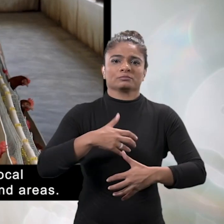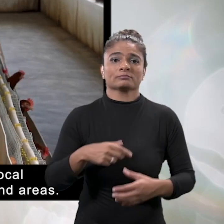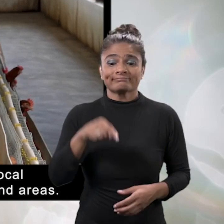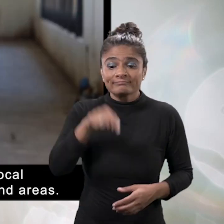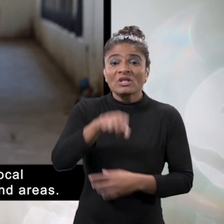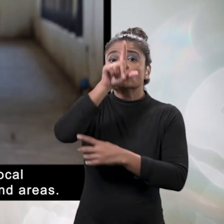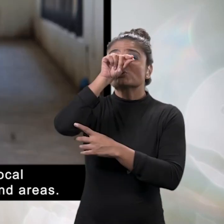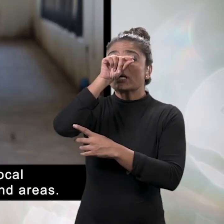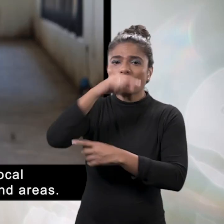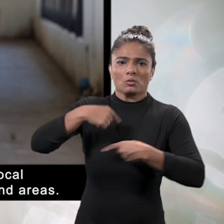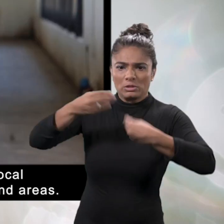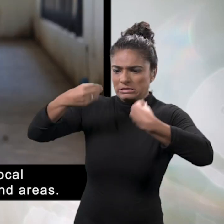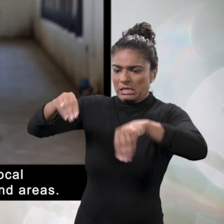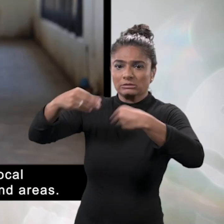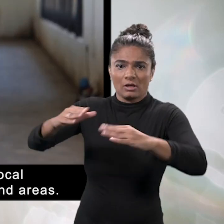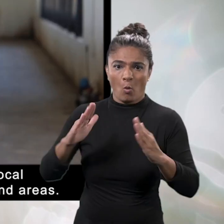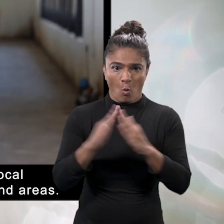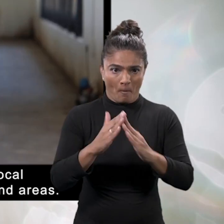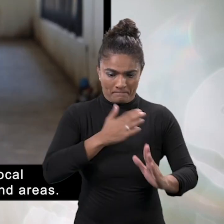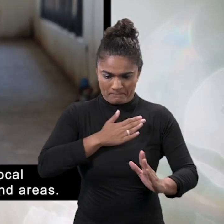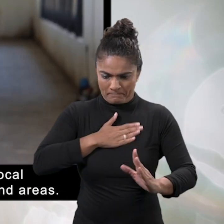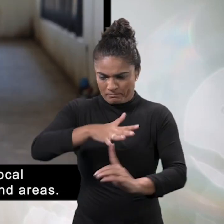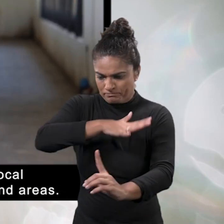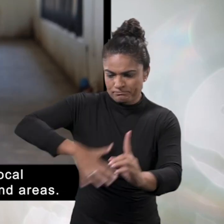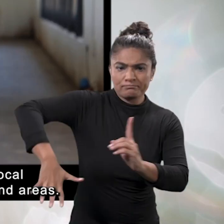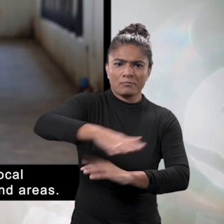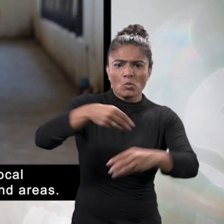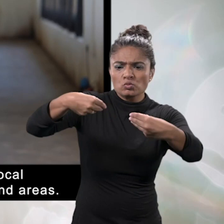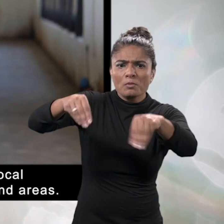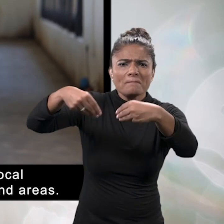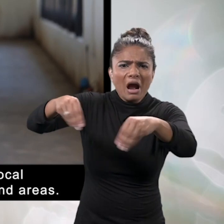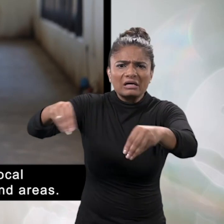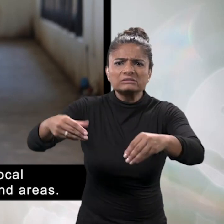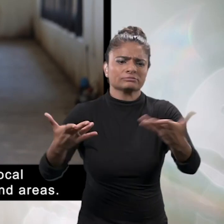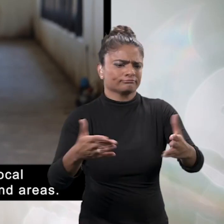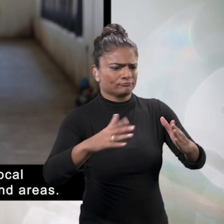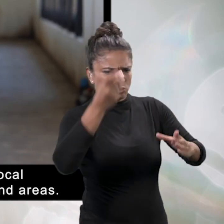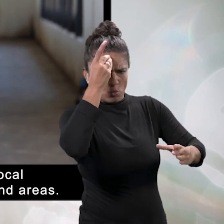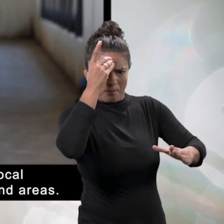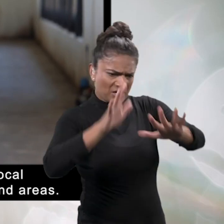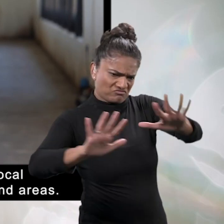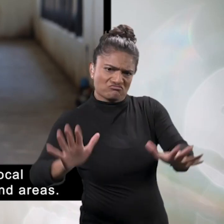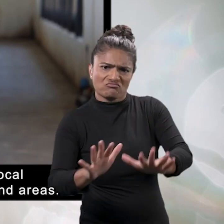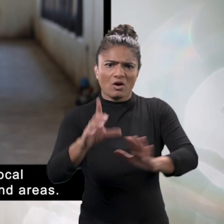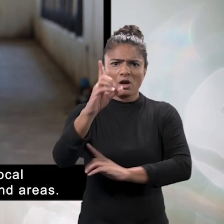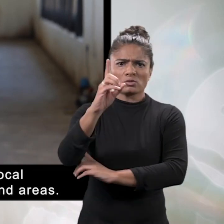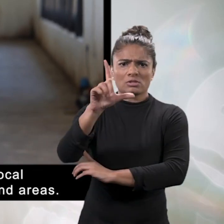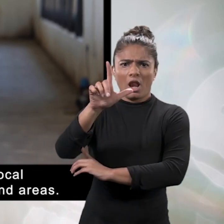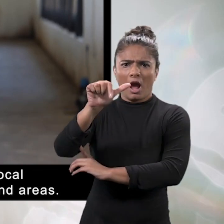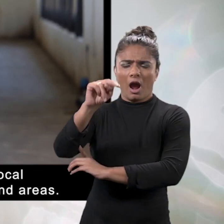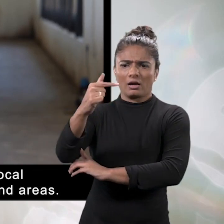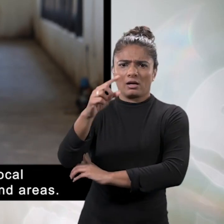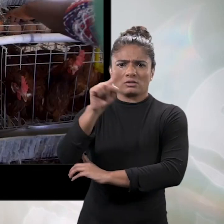ke ezalwe lezi inkukhu sesiwadayisela ama-local supermarket ala